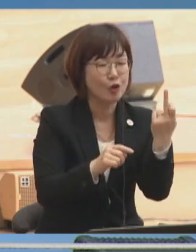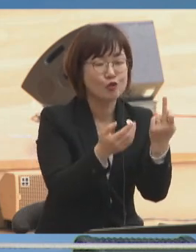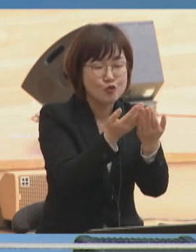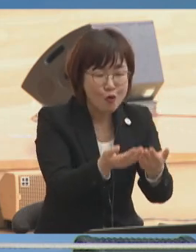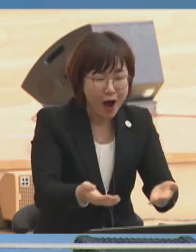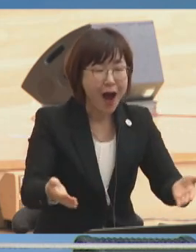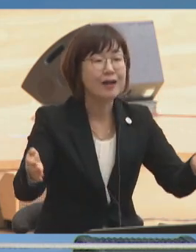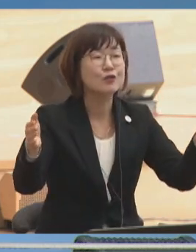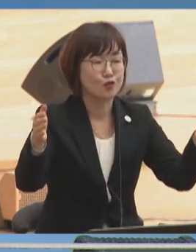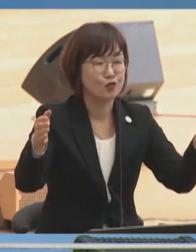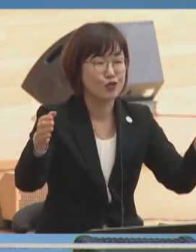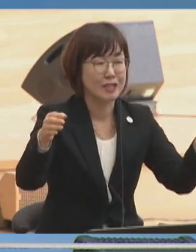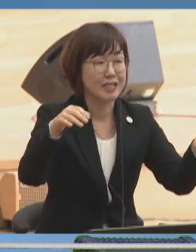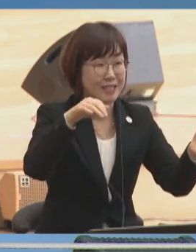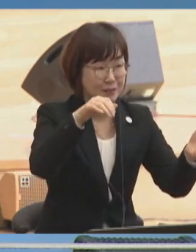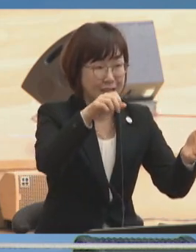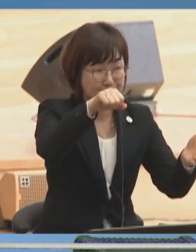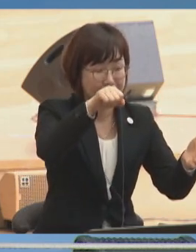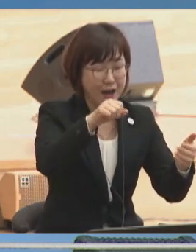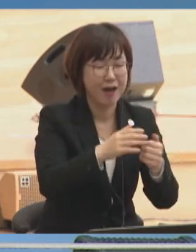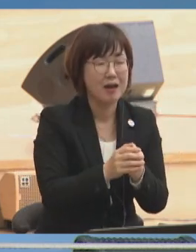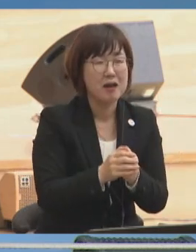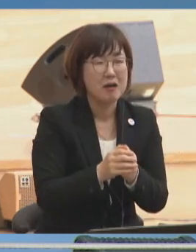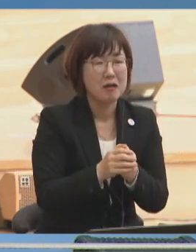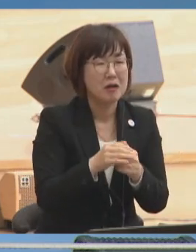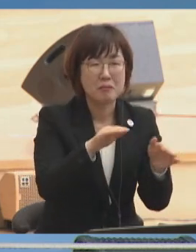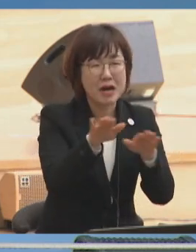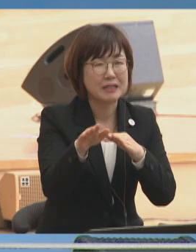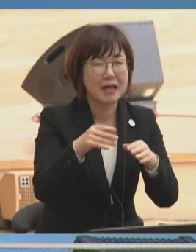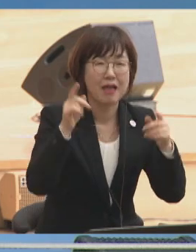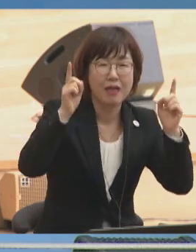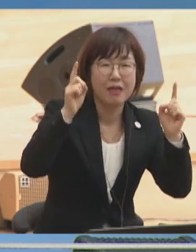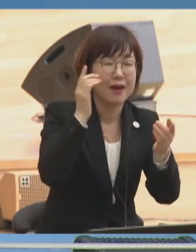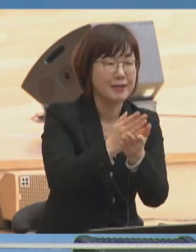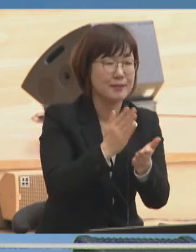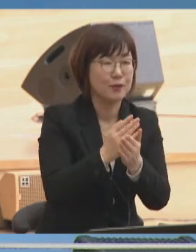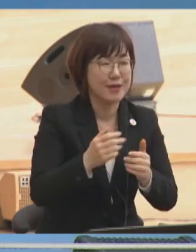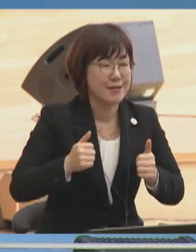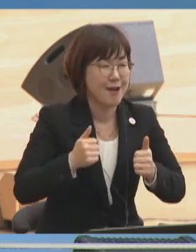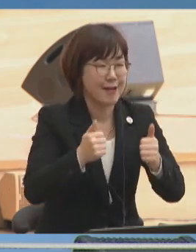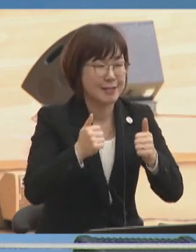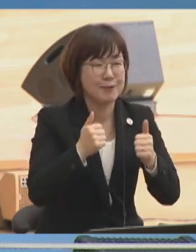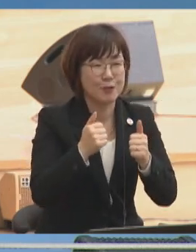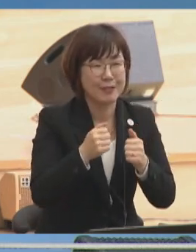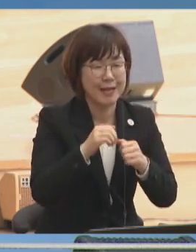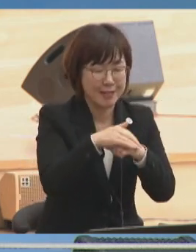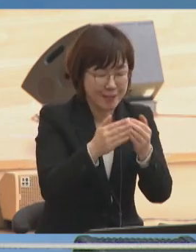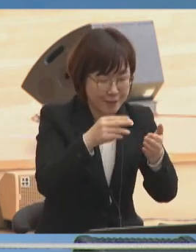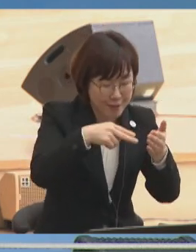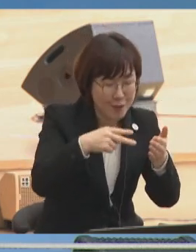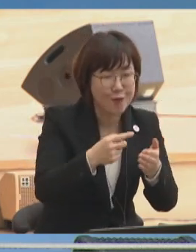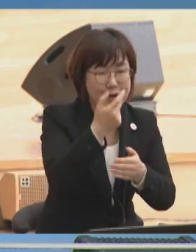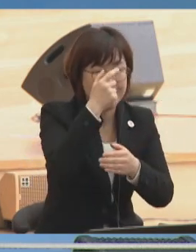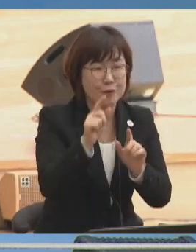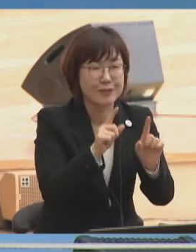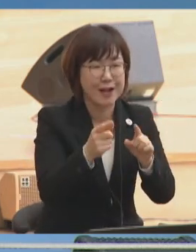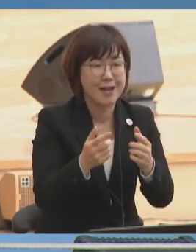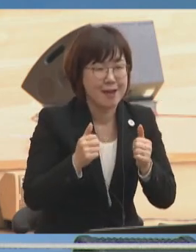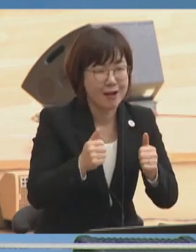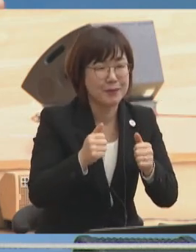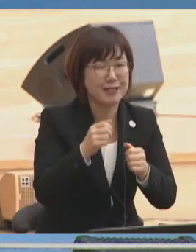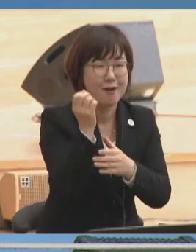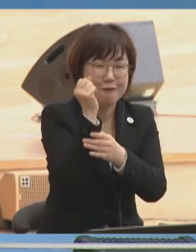12광주리입니다 방학 기간 동안 놀지 말고 열심히 또 경건의 삶을 살아서 풍성한 열매를